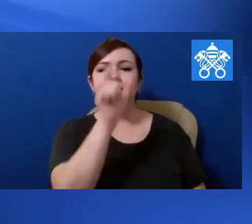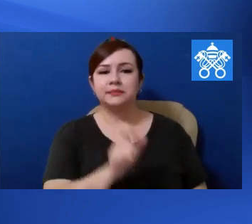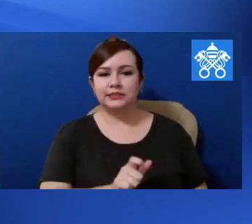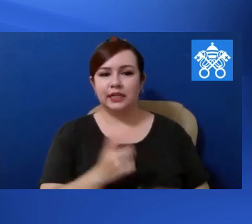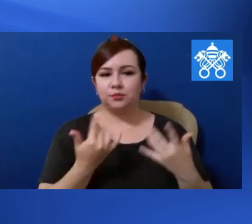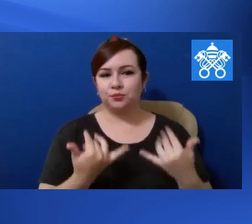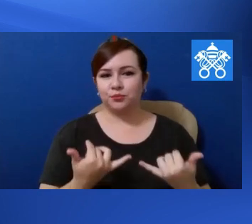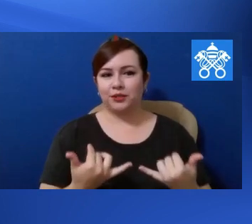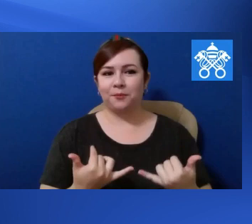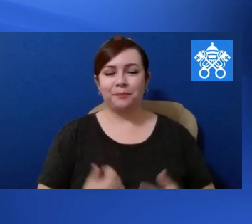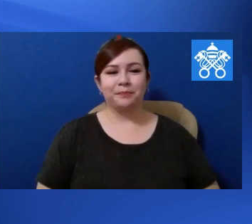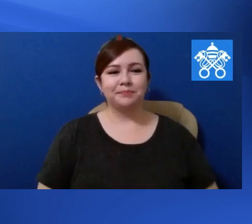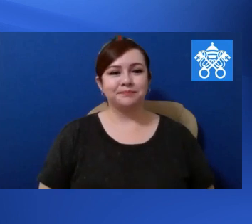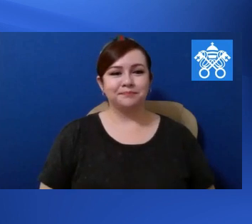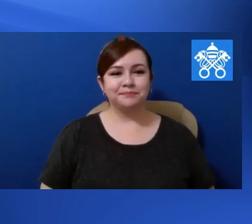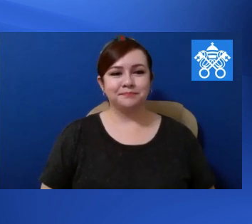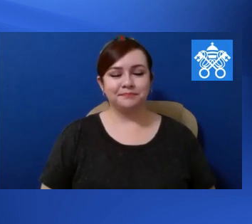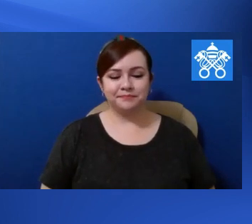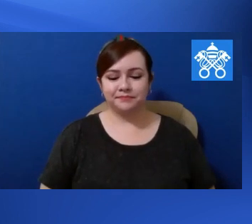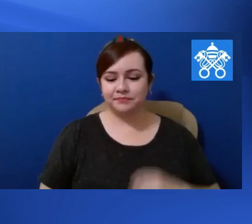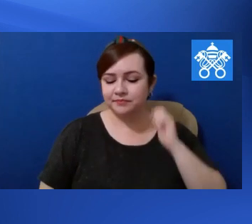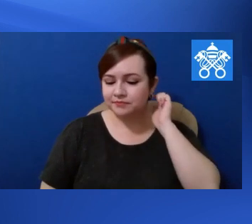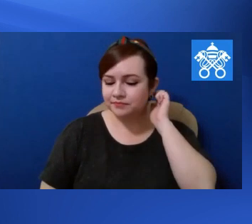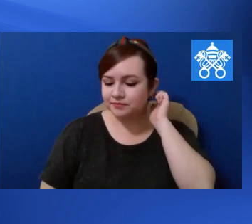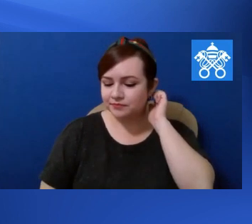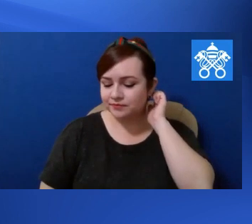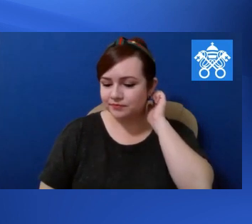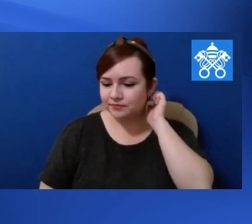la sua parola e a ricevere la sua benedizione.